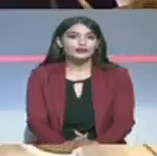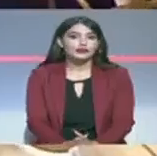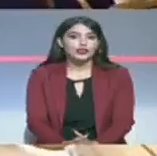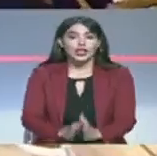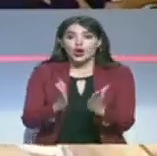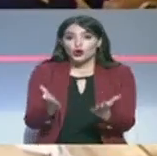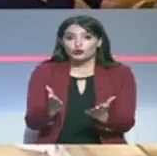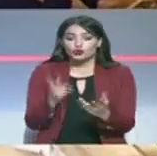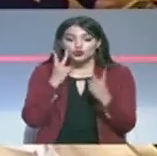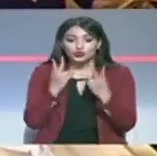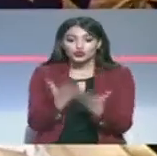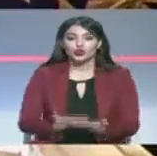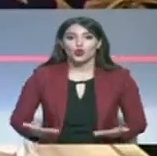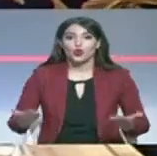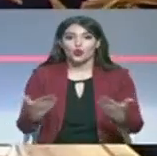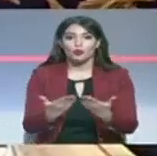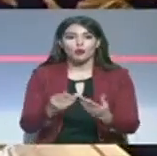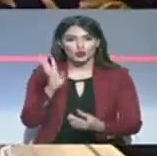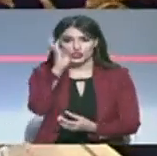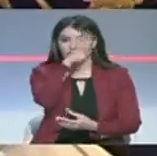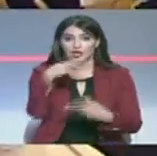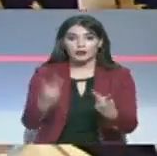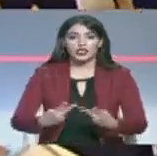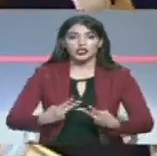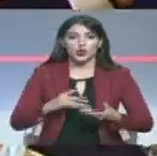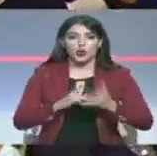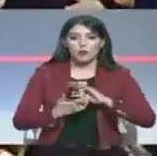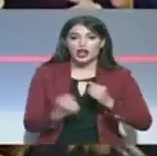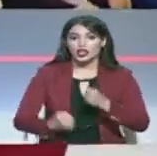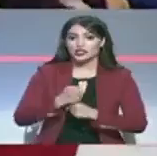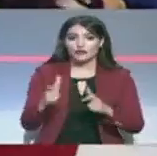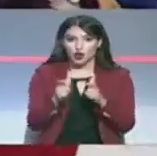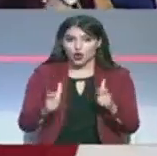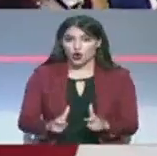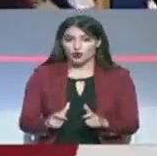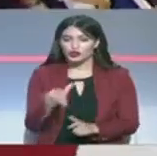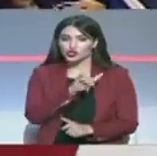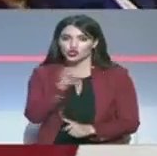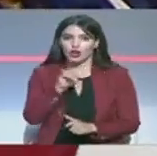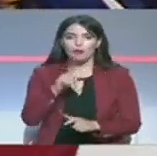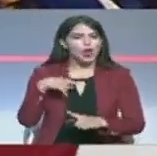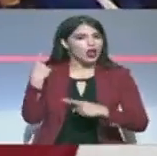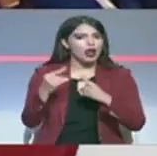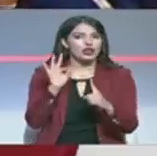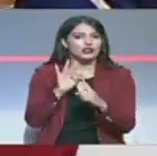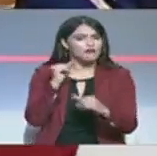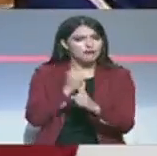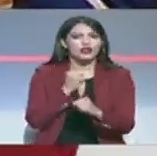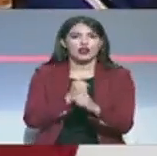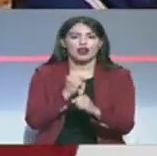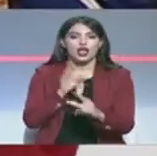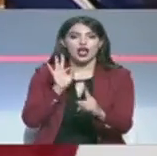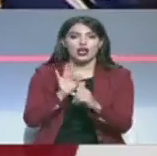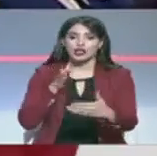لولا هذه العوامل وهذا المناخ الصعب الذي نشأت فيه هذه الحكومة لن يثنين عن بذل كل المجهود من